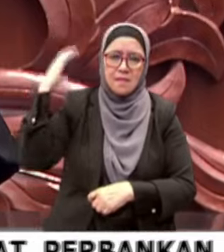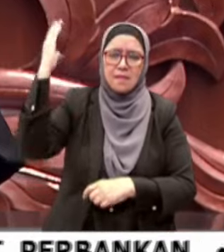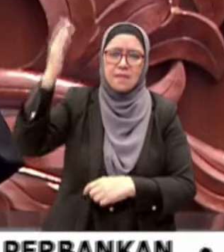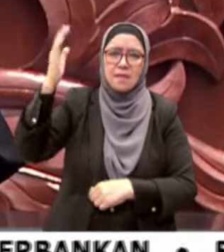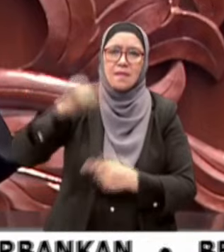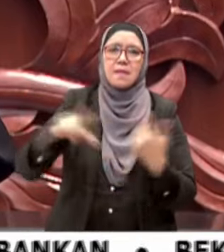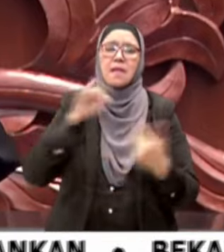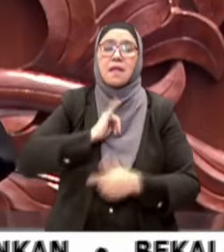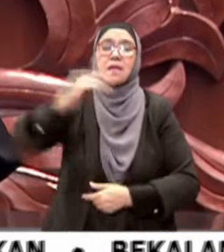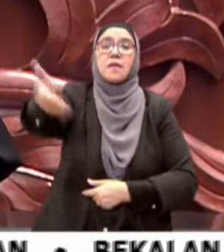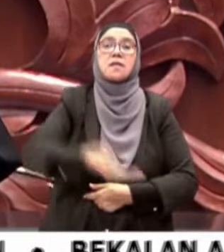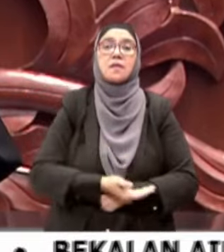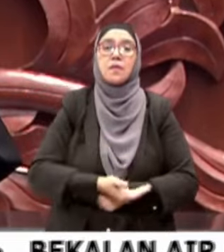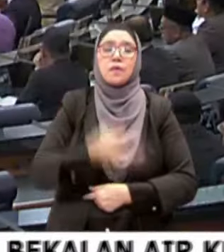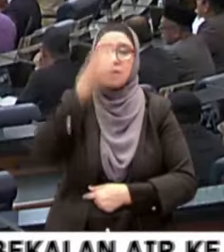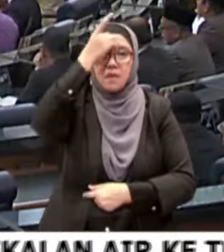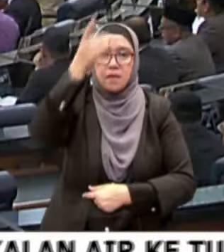Zainuddin larut